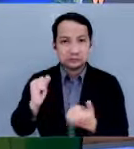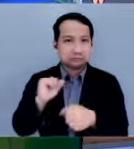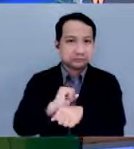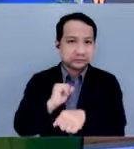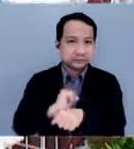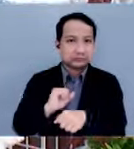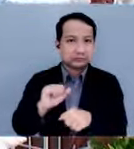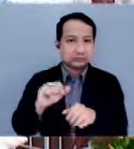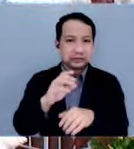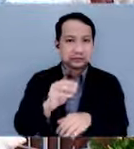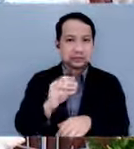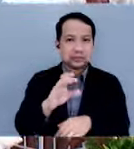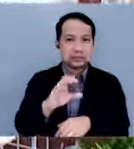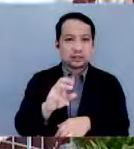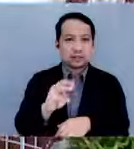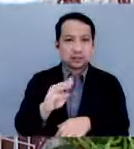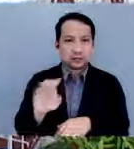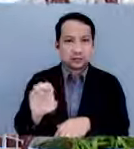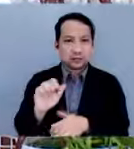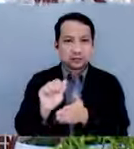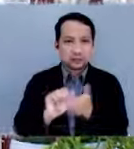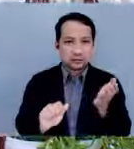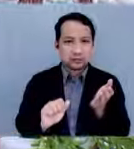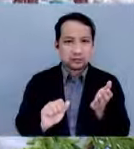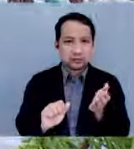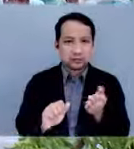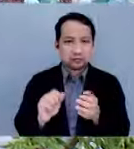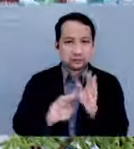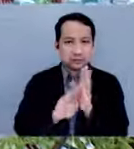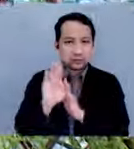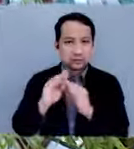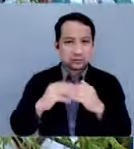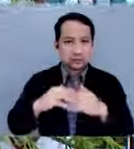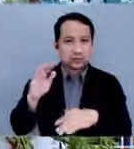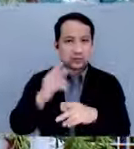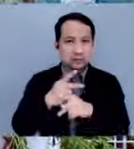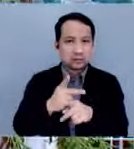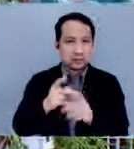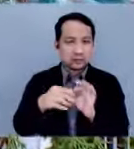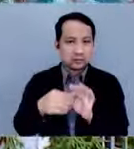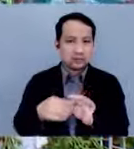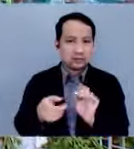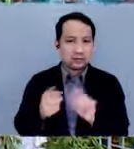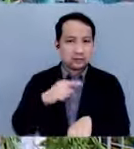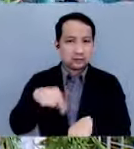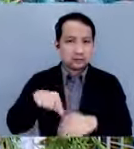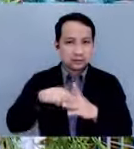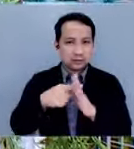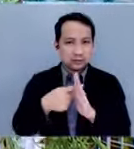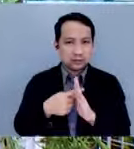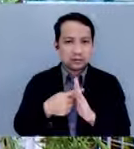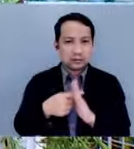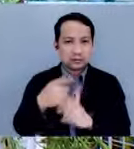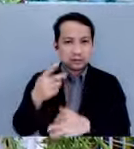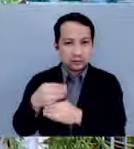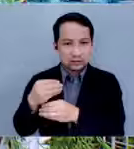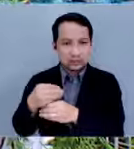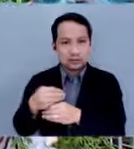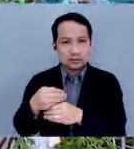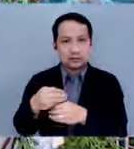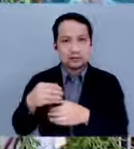macrame. So, from there, nag-evolve na yung mga produkto mo. Nag-start po kaming mag-add ng mga crochet products